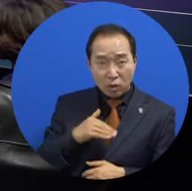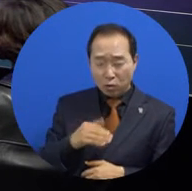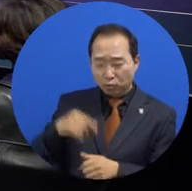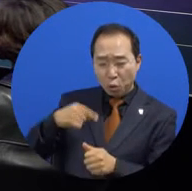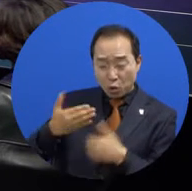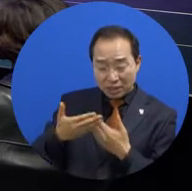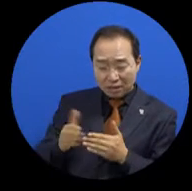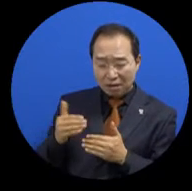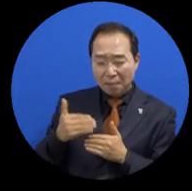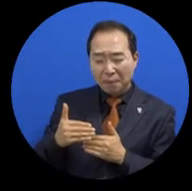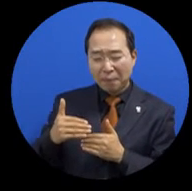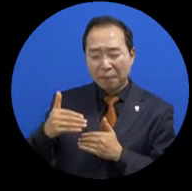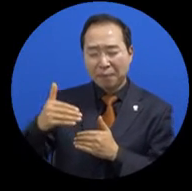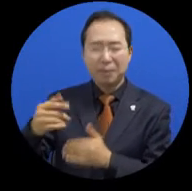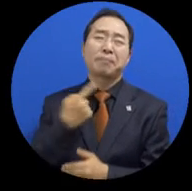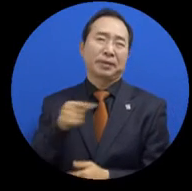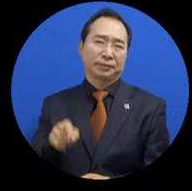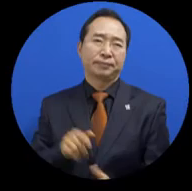오게 된 내력이에요.